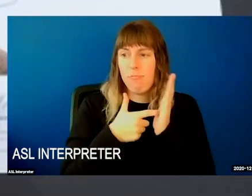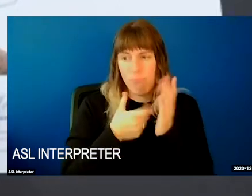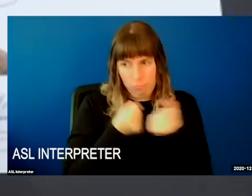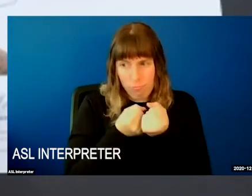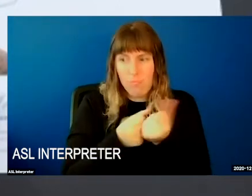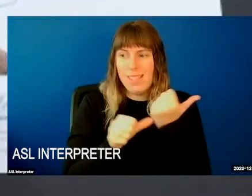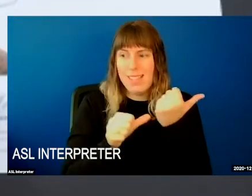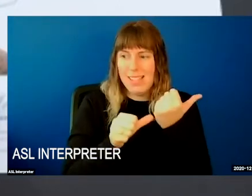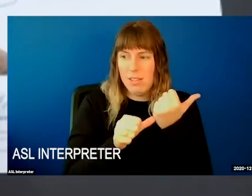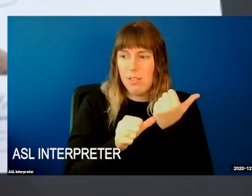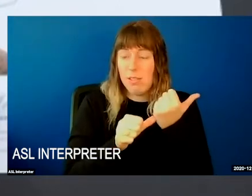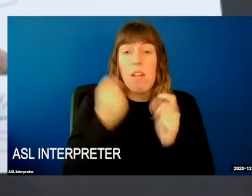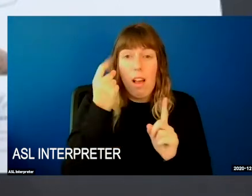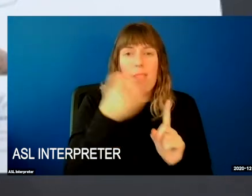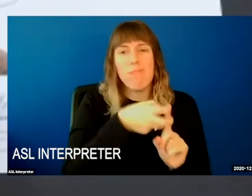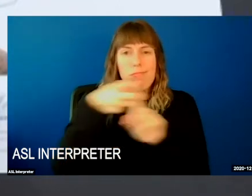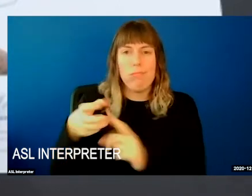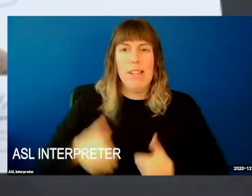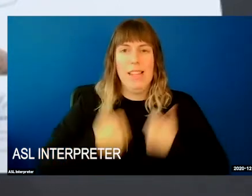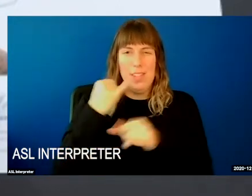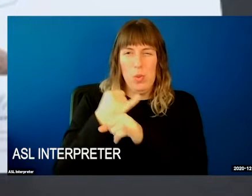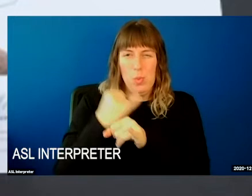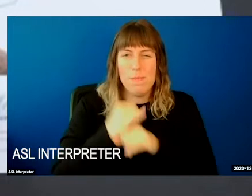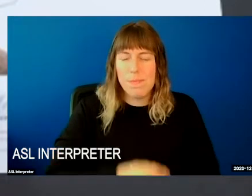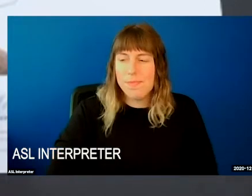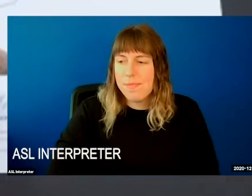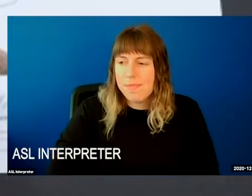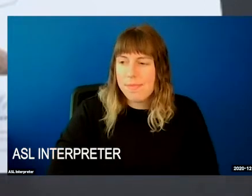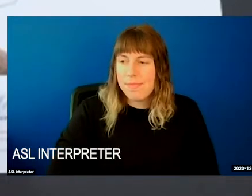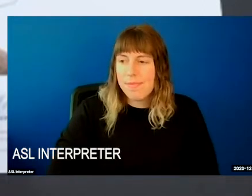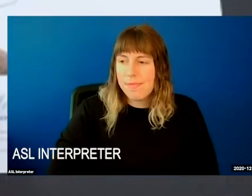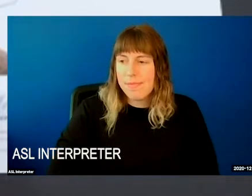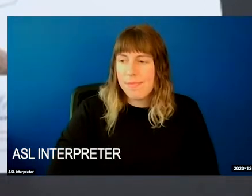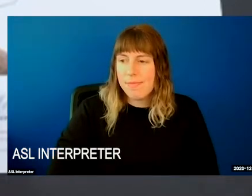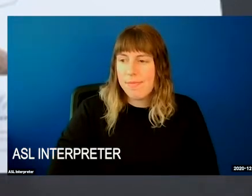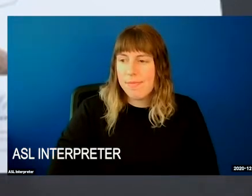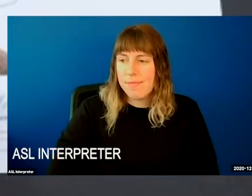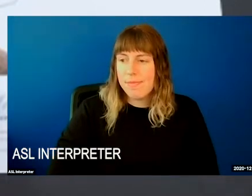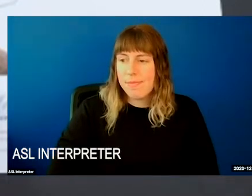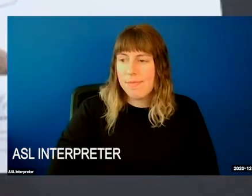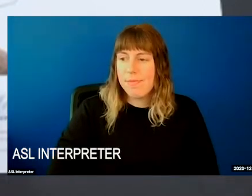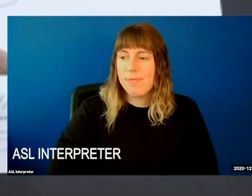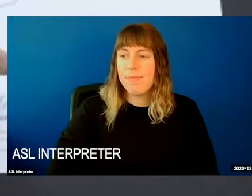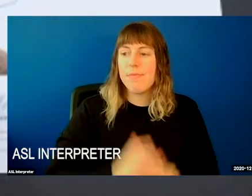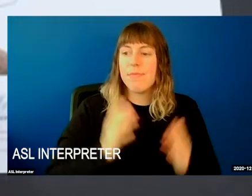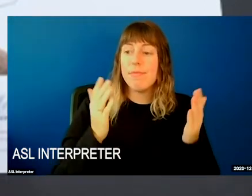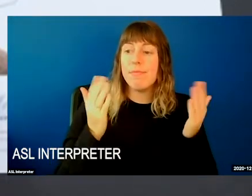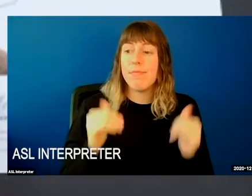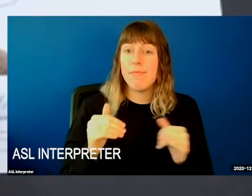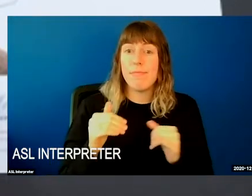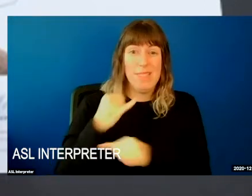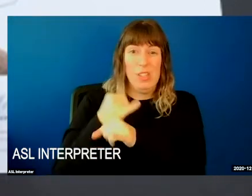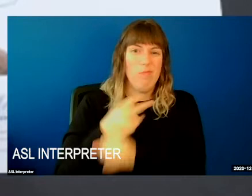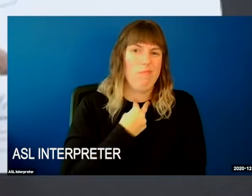handicap sévère au Québec qui vivent dans des institutions ségrégées du reste de la société. Et bon,